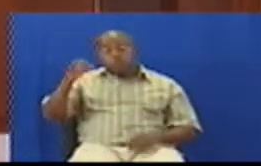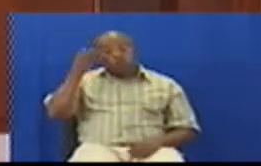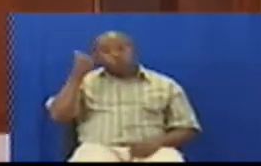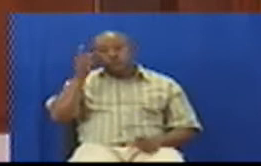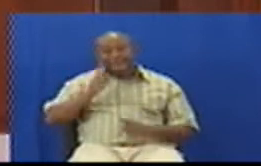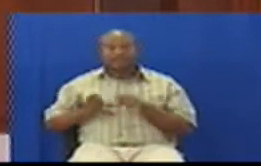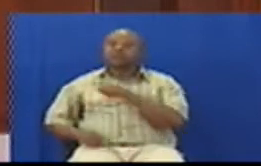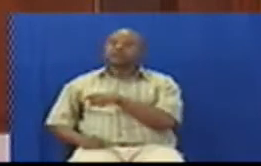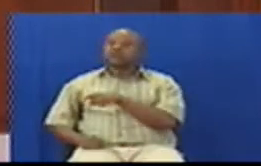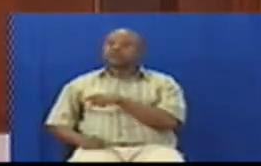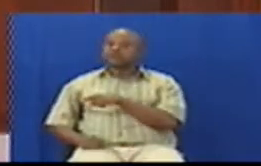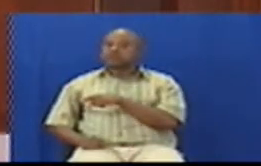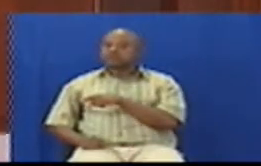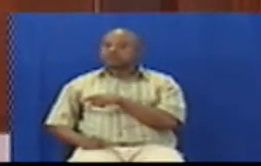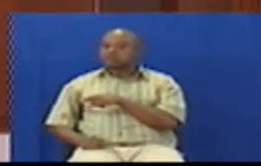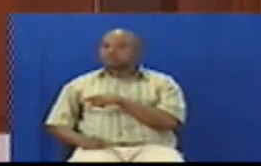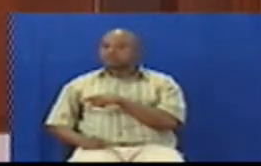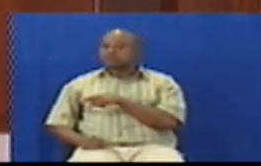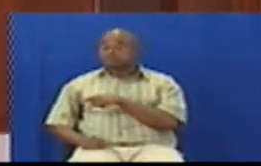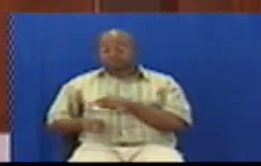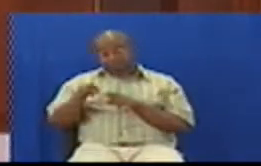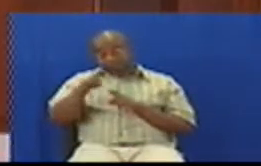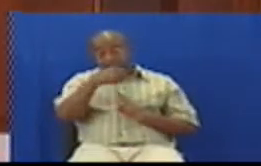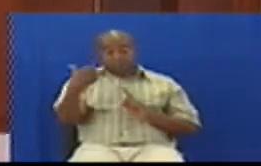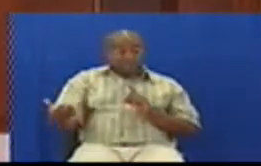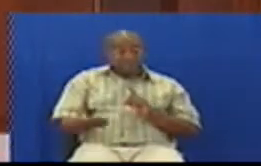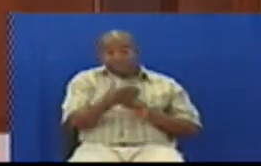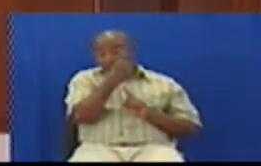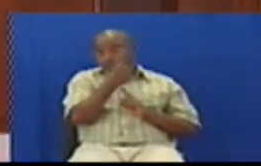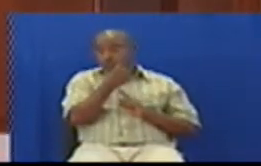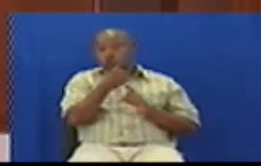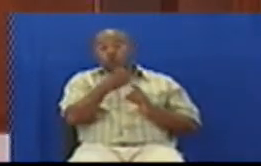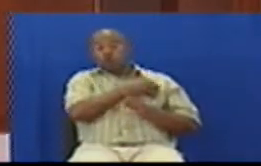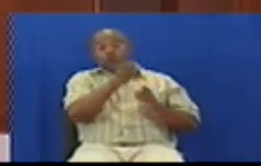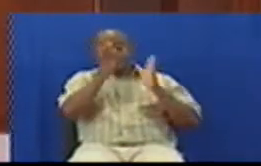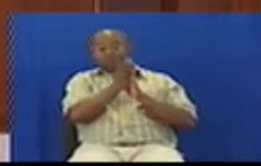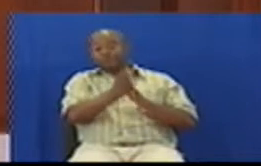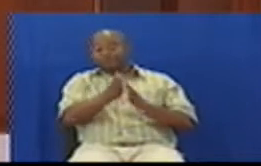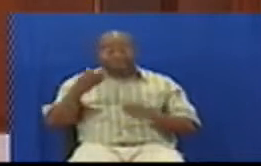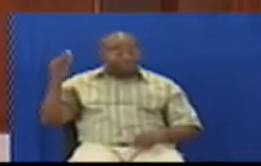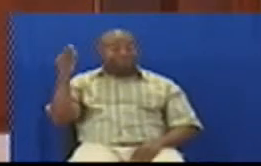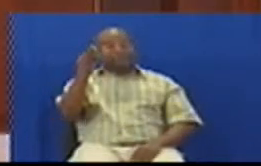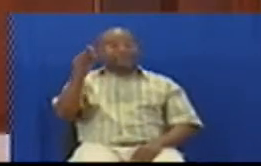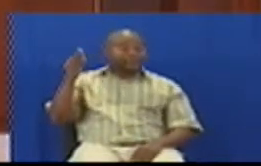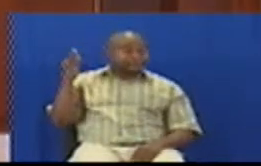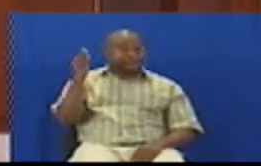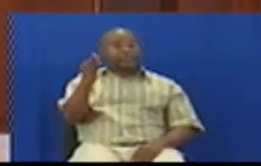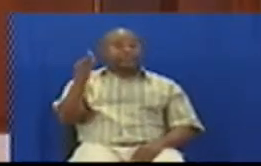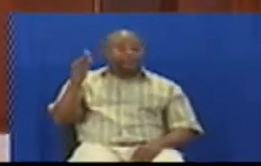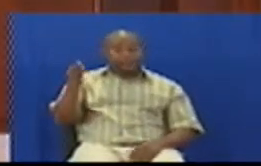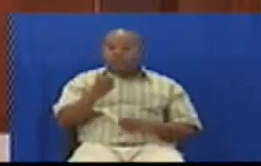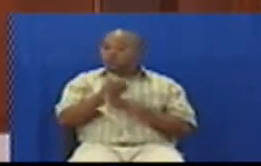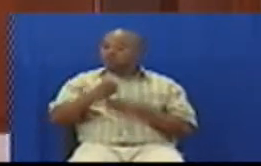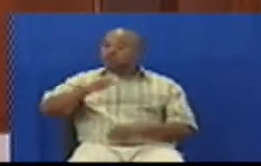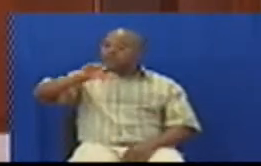sana kwa taifa letu. Haya mafanikio ambayo Mheshimiwa Waziri Mkuu ameyaeleza haya ya SGR